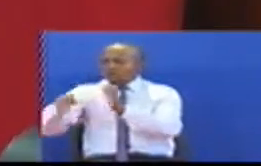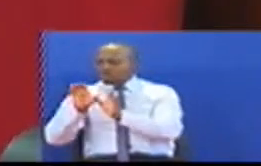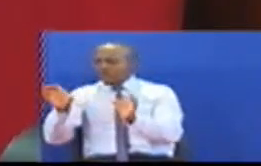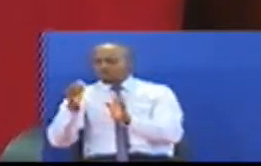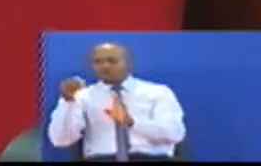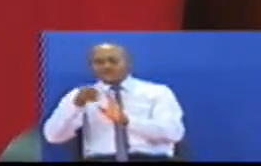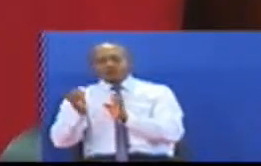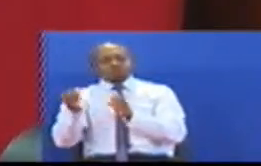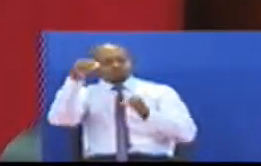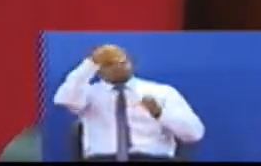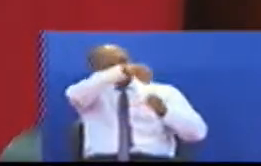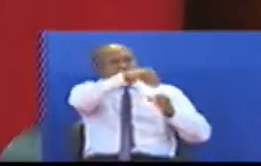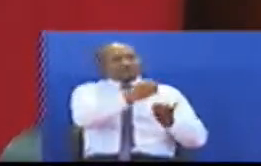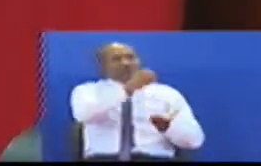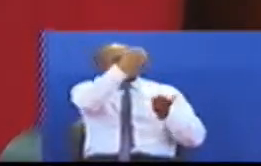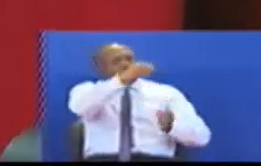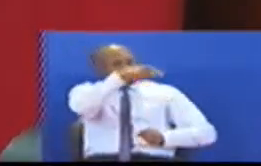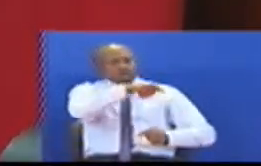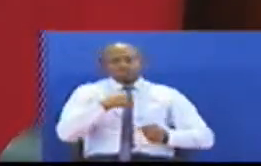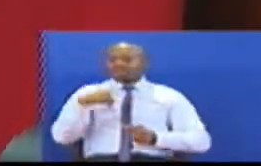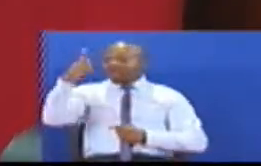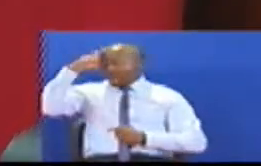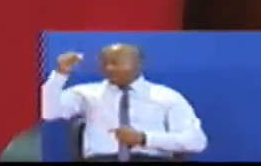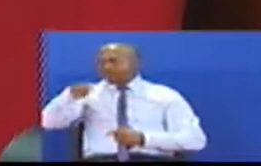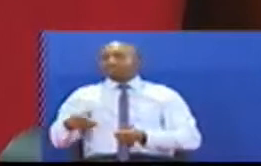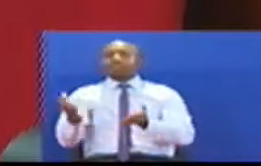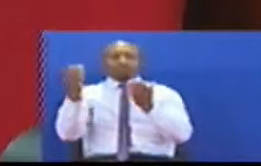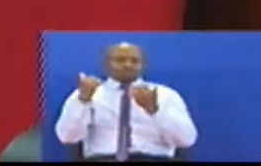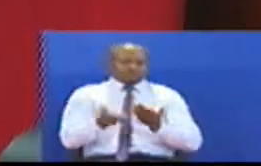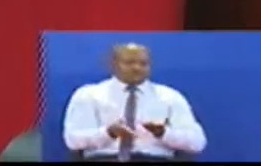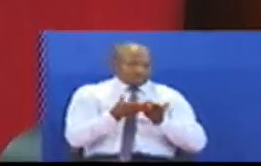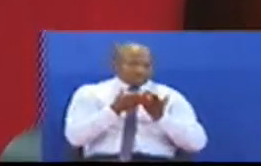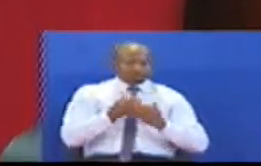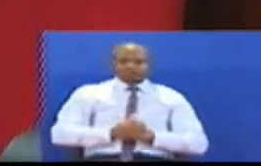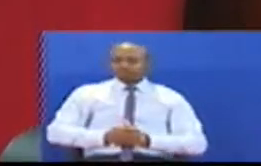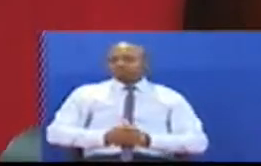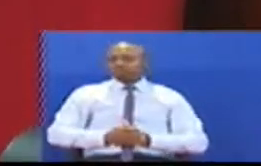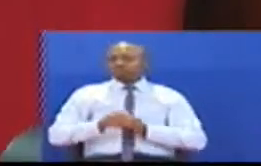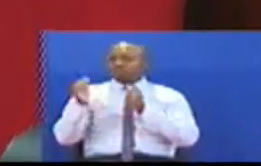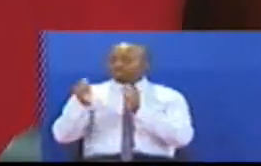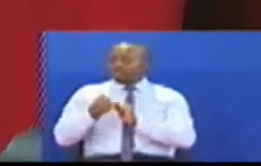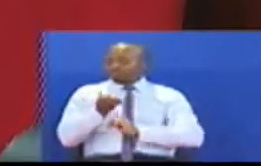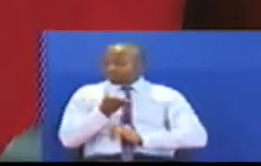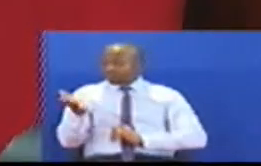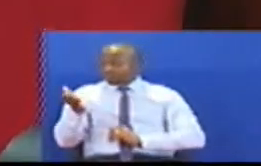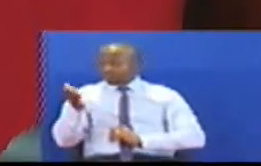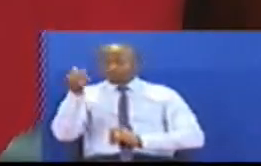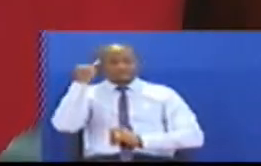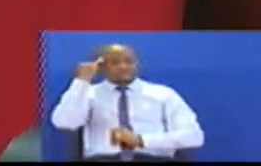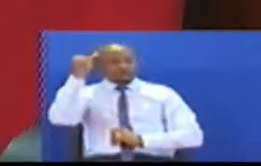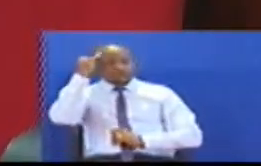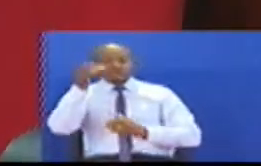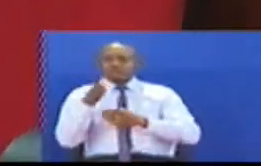huu. Mimi naamini kabisa nayo hiyo inaweza ikasaidia. Mheshimiwa Spika, jambo jingine nilikuwa nataka kushauri ni